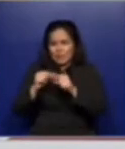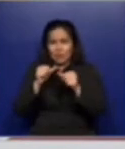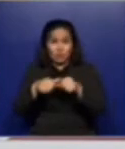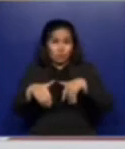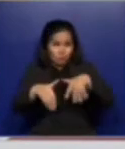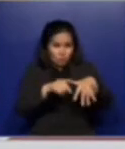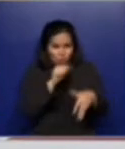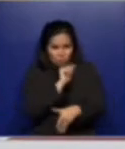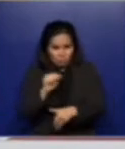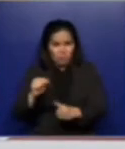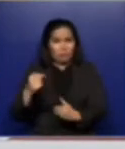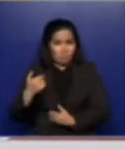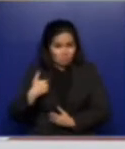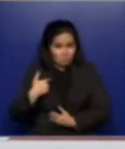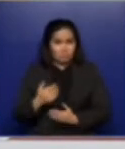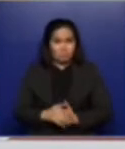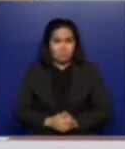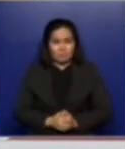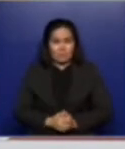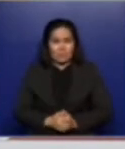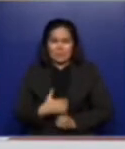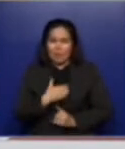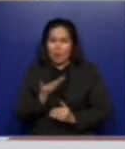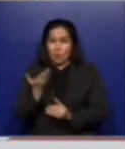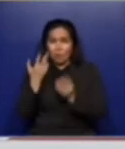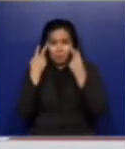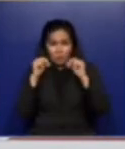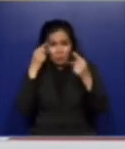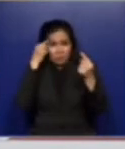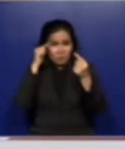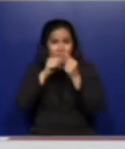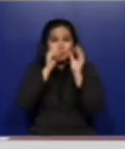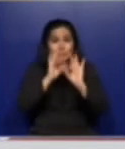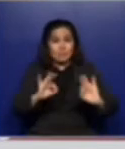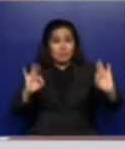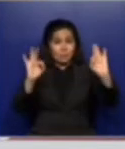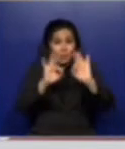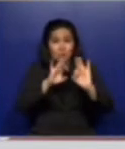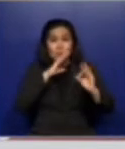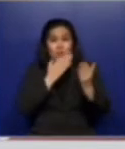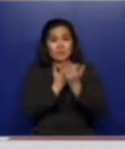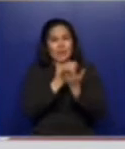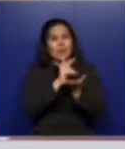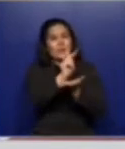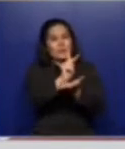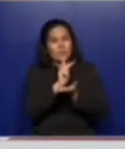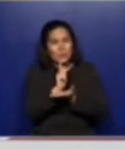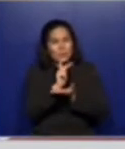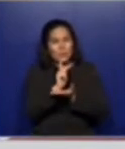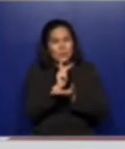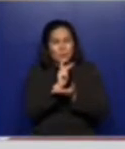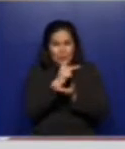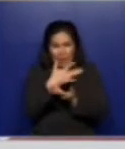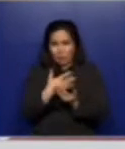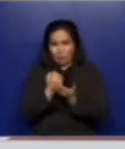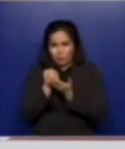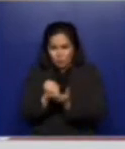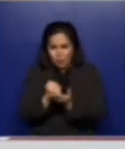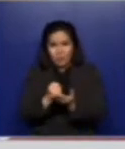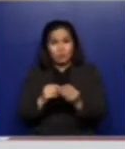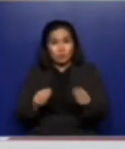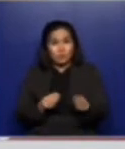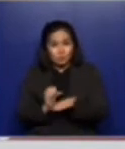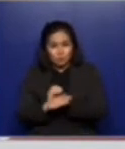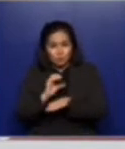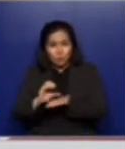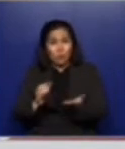นมากท่านต้องให้ความสำคัญถ้าท่านทำแบบนี้เงินจะเข้ากระเป๋าพี่น้องประชาชนแล้วธุรกิจต่